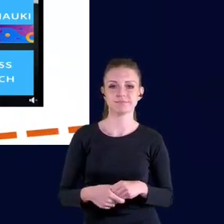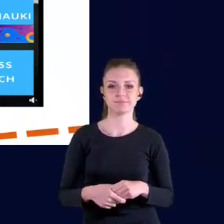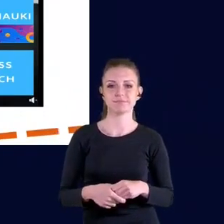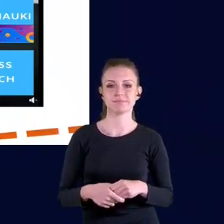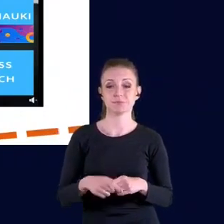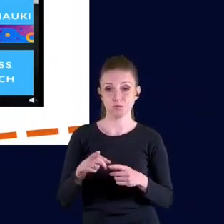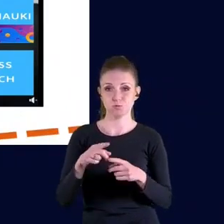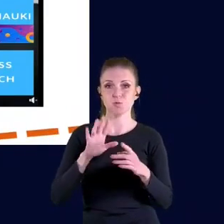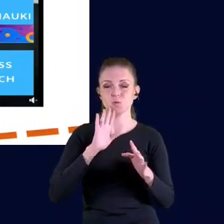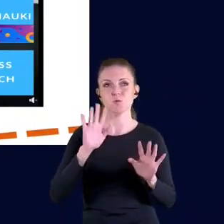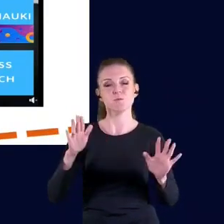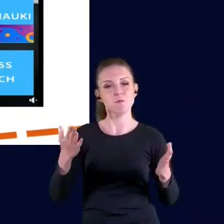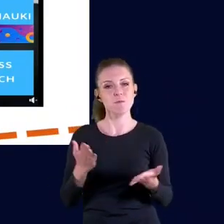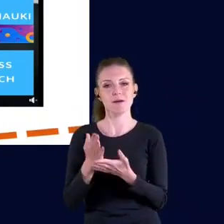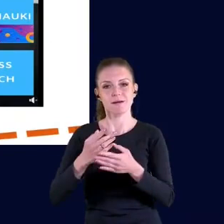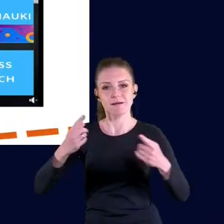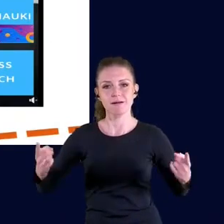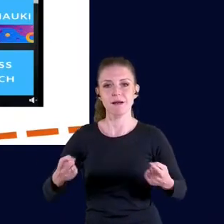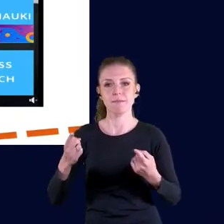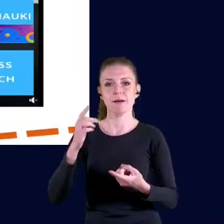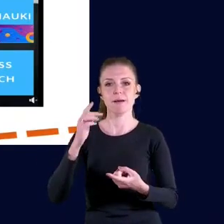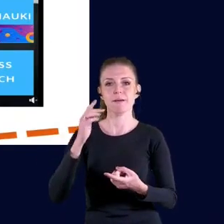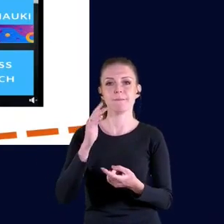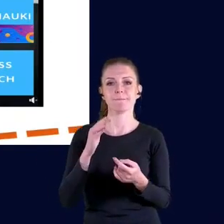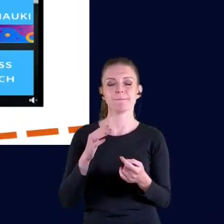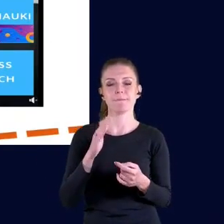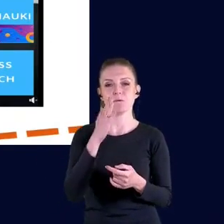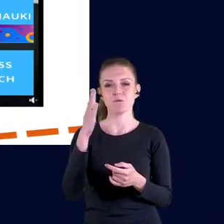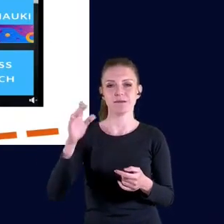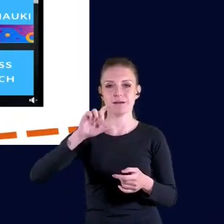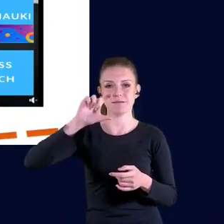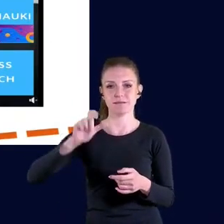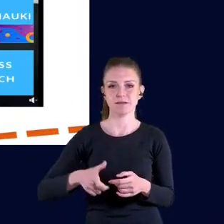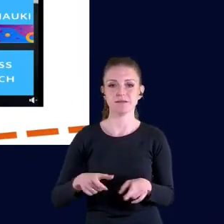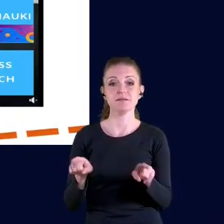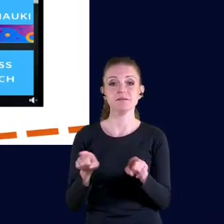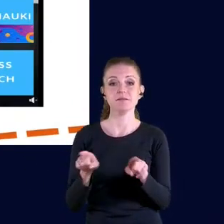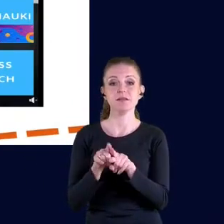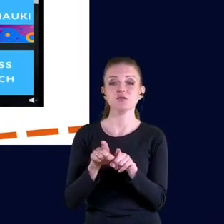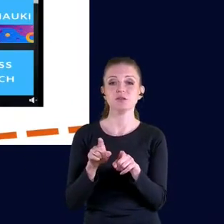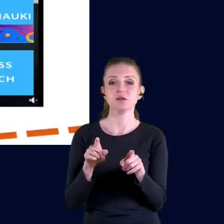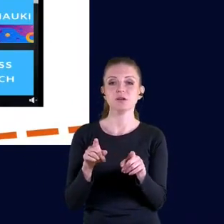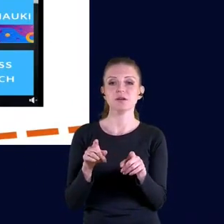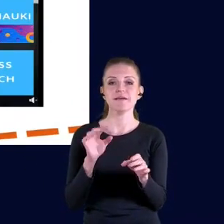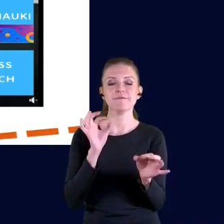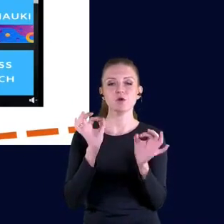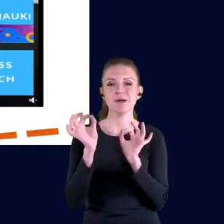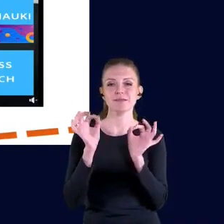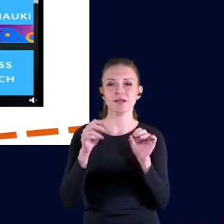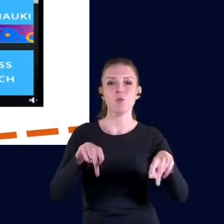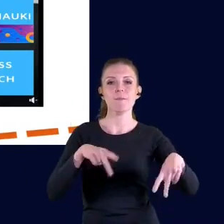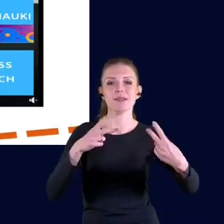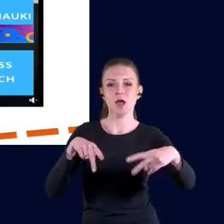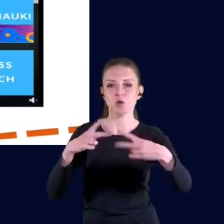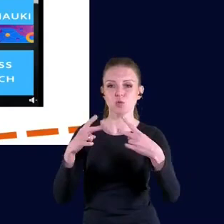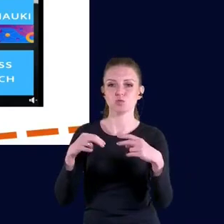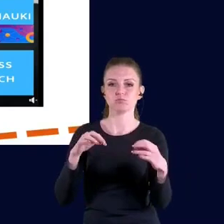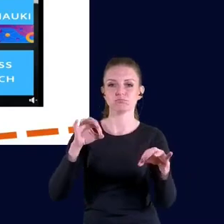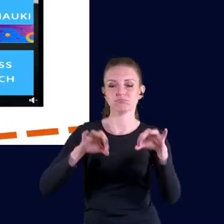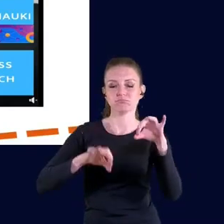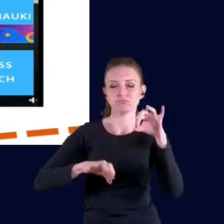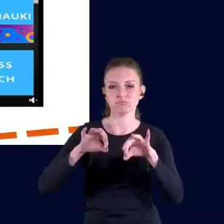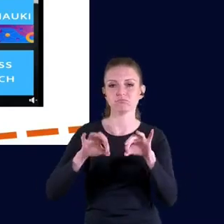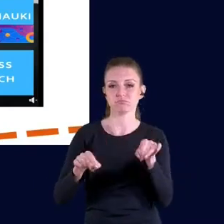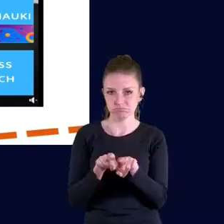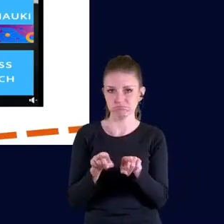nauki biblioteki Politechniki Gdańskiej również informacja o interview spędzanie brwi konkurs dla